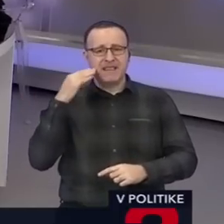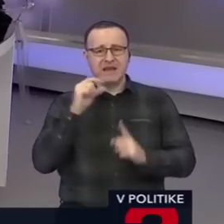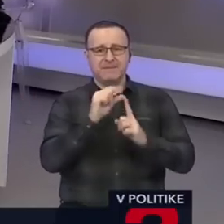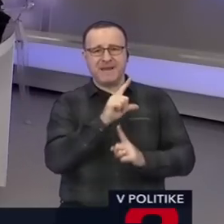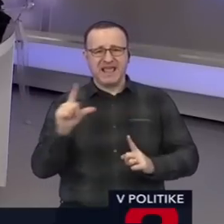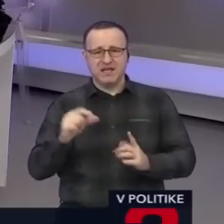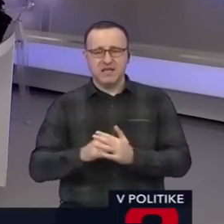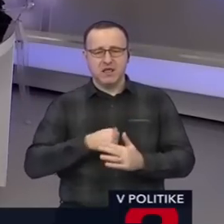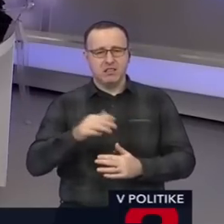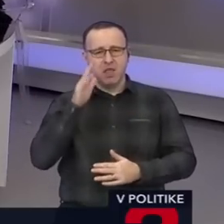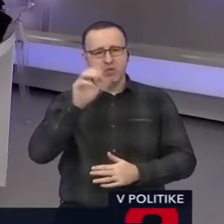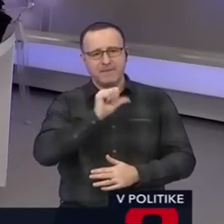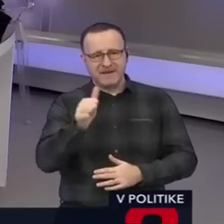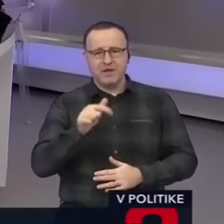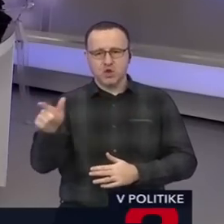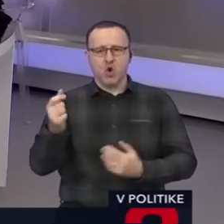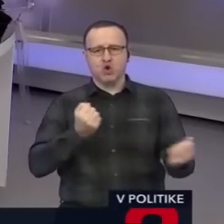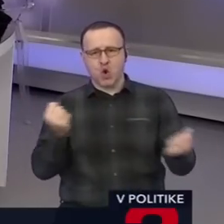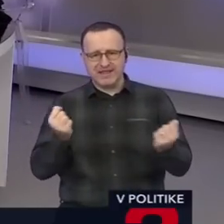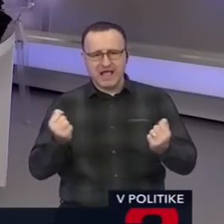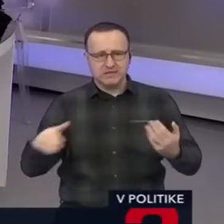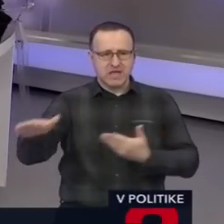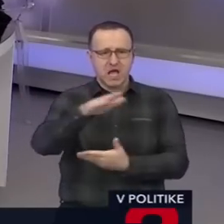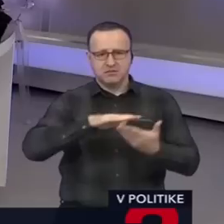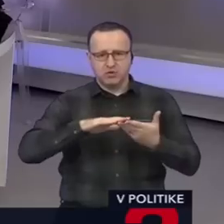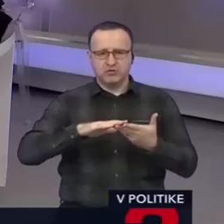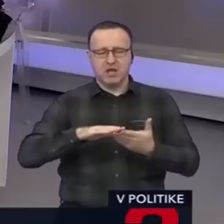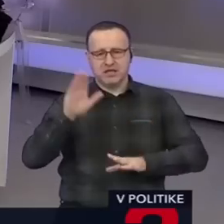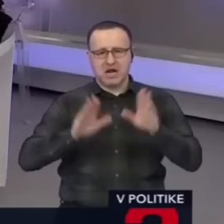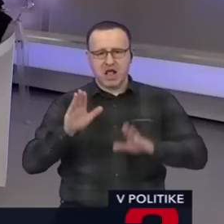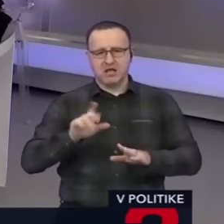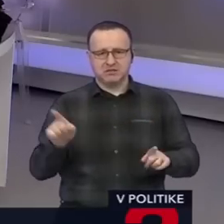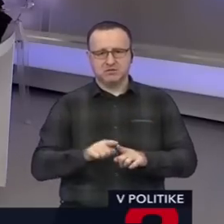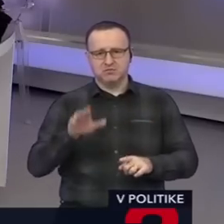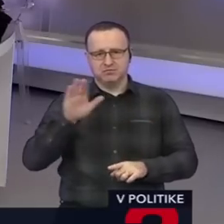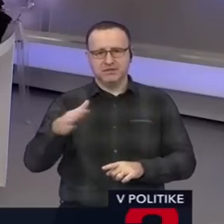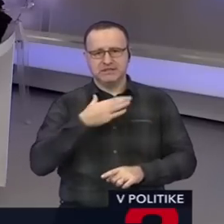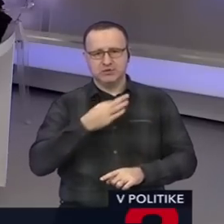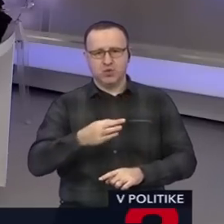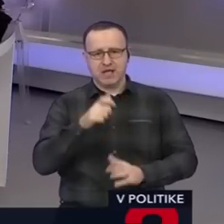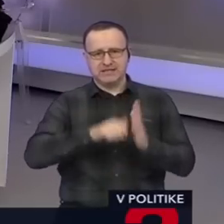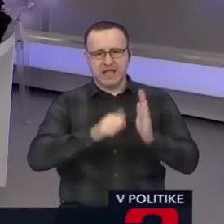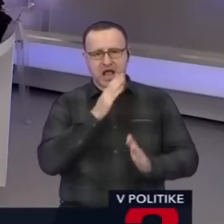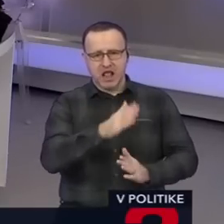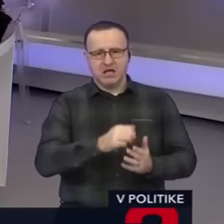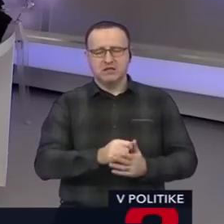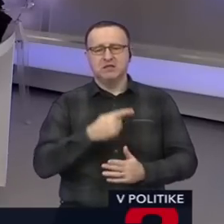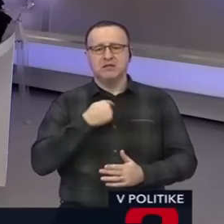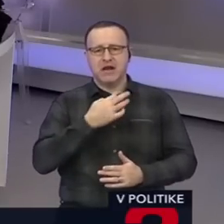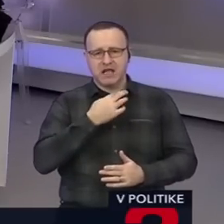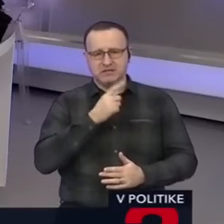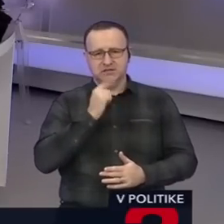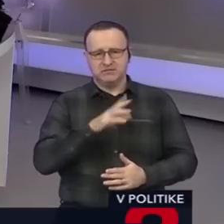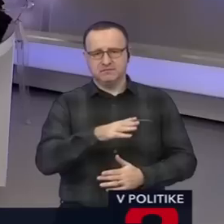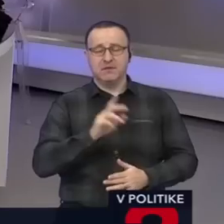prví, aj to je koordinované, ani to nezniží obrany schopnosť, tak zahlasuje aj hlas. A tým pádom by to malo získať možno 120 alebo 110 hlasov, neviem presne, koľko